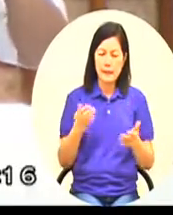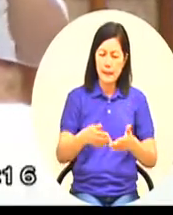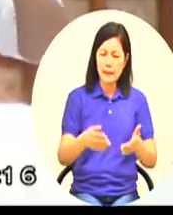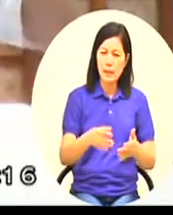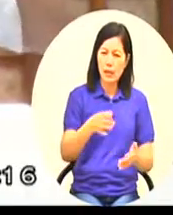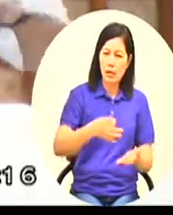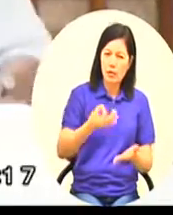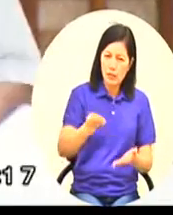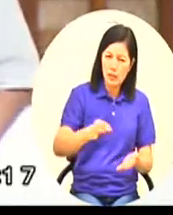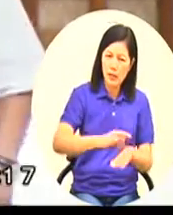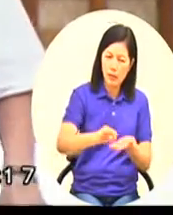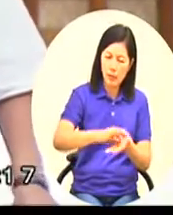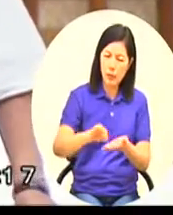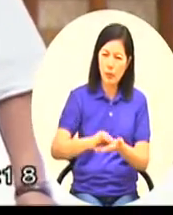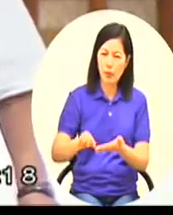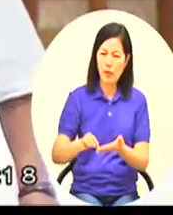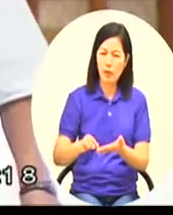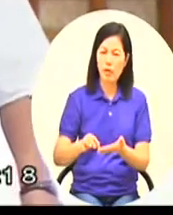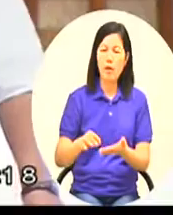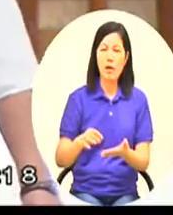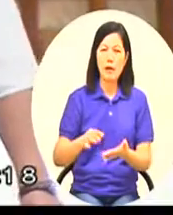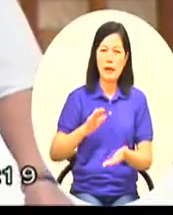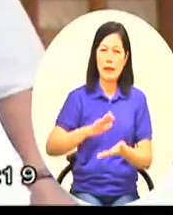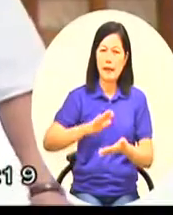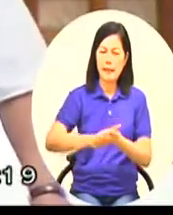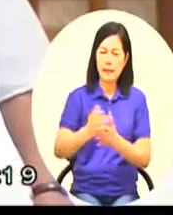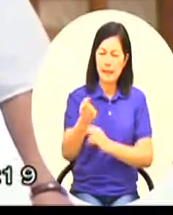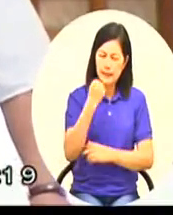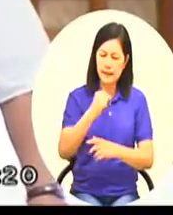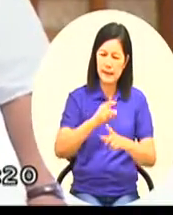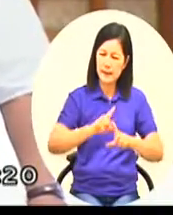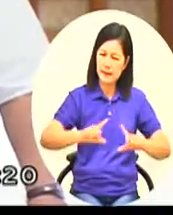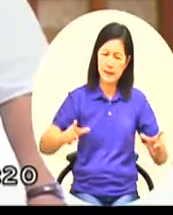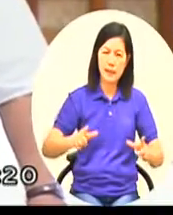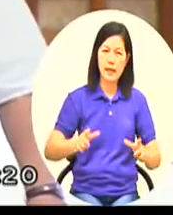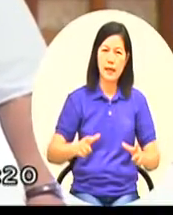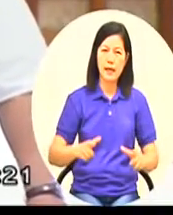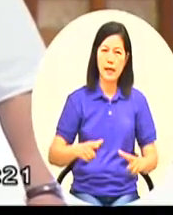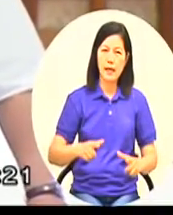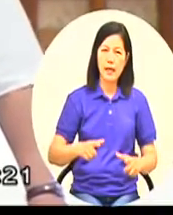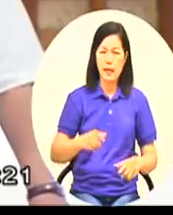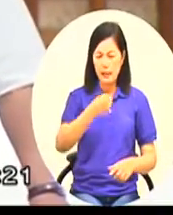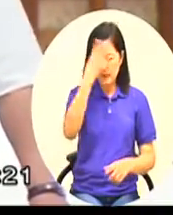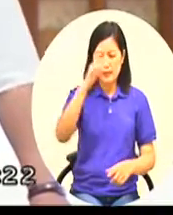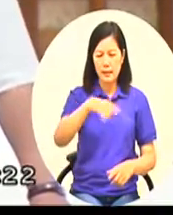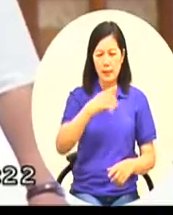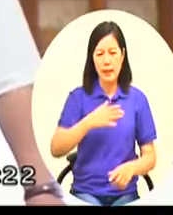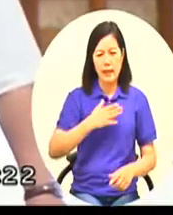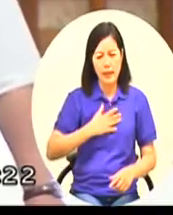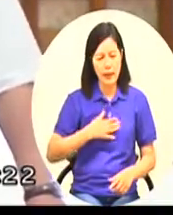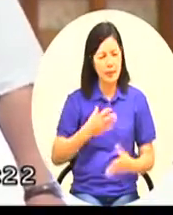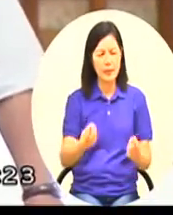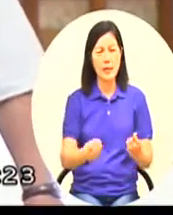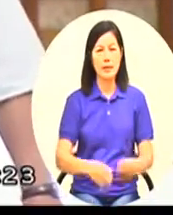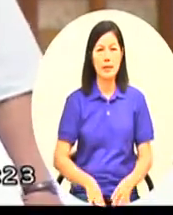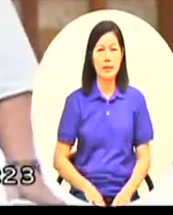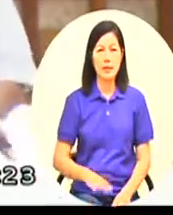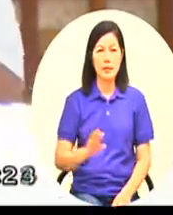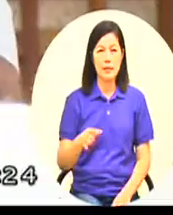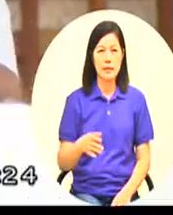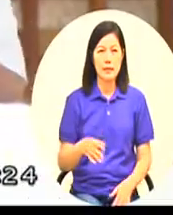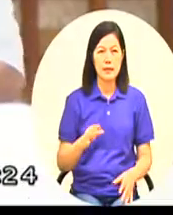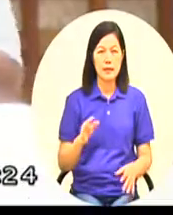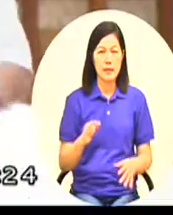额，背负的这个压力很大，让这些年轻人是没有办法做喘息啊。所以说，我们虽然有喘息，可是他们没有办法